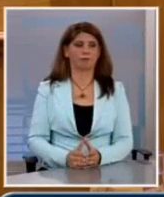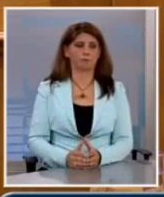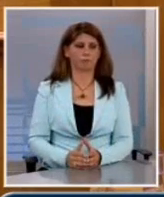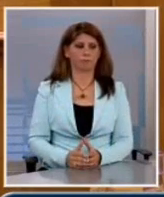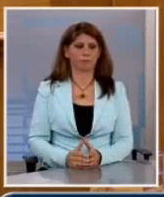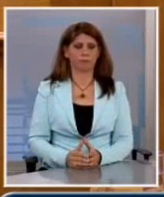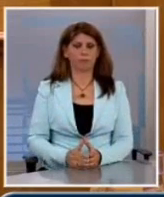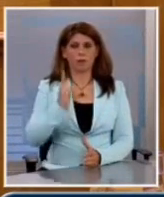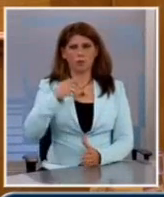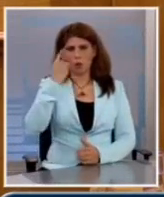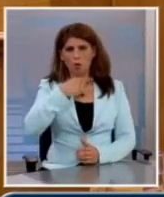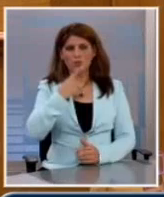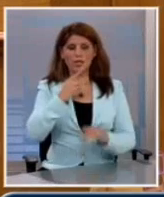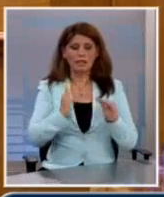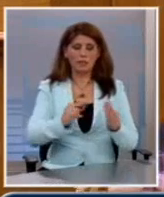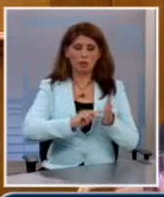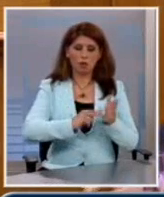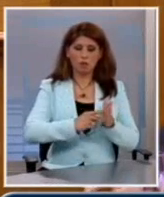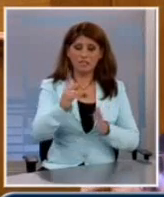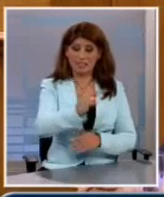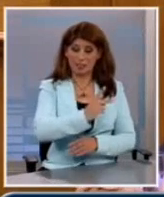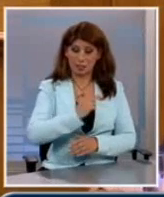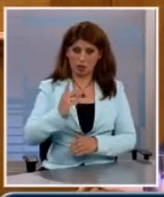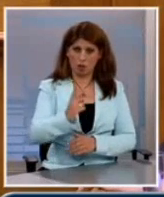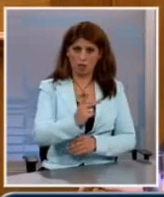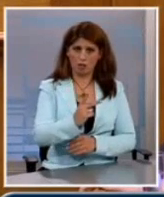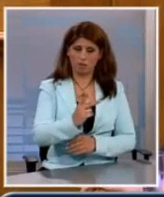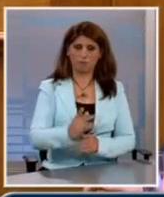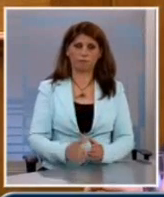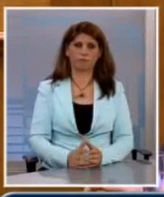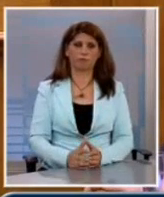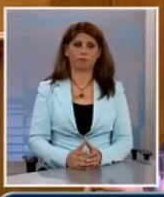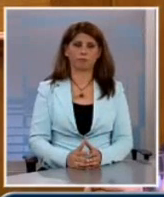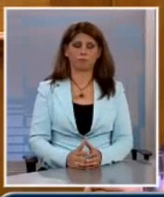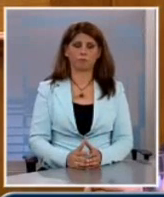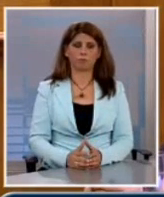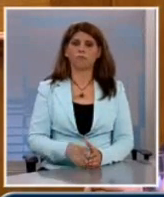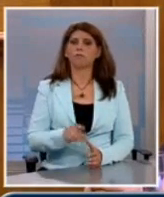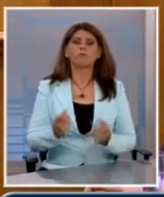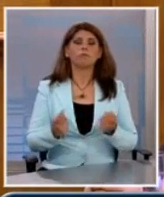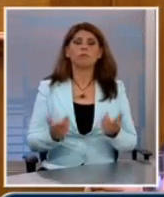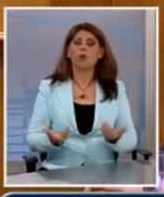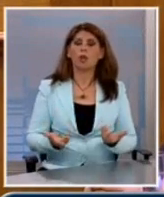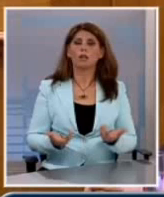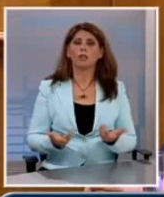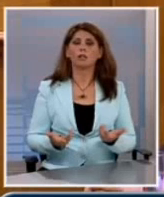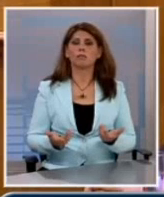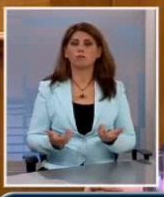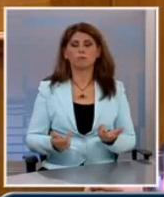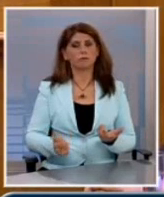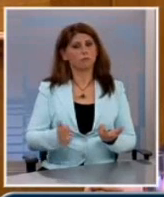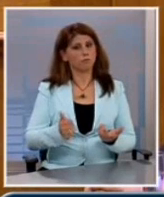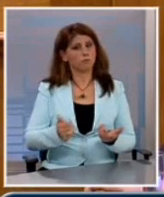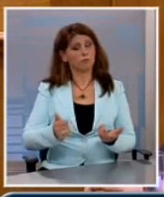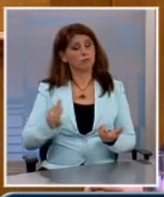Πρώτη όψη, η κατάσταση της οικονομίας και της κοινωνίας που προκάλεσε η εθελούσια αποδοχή από